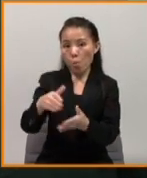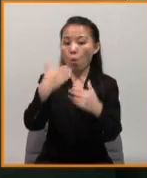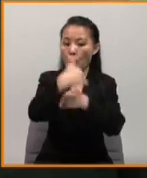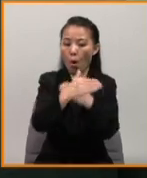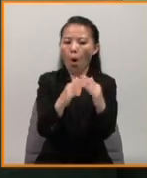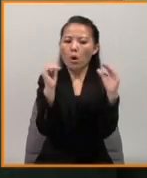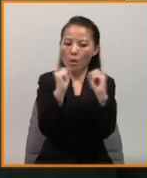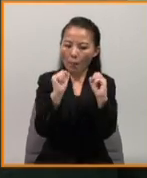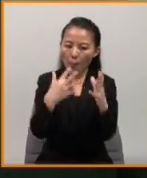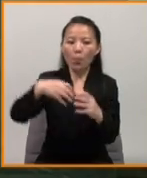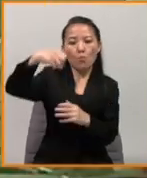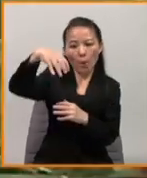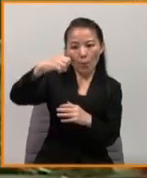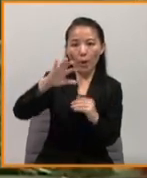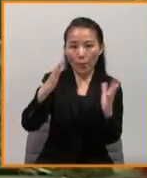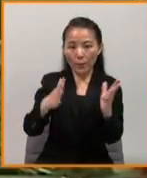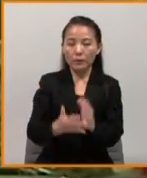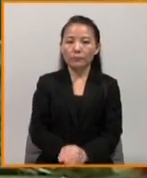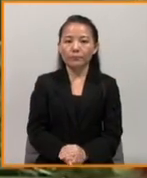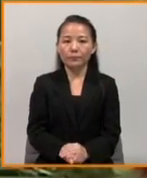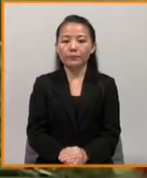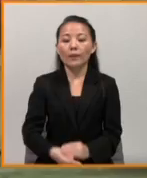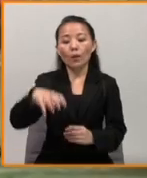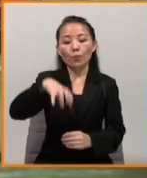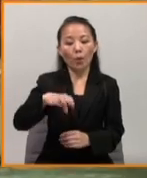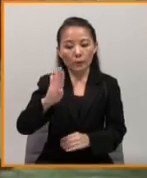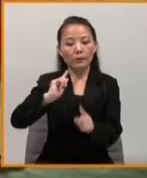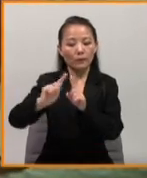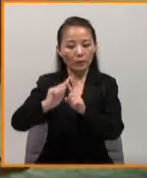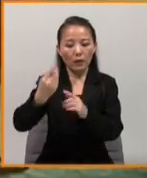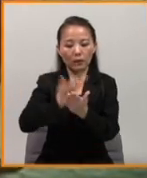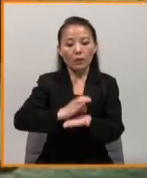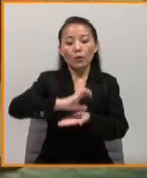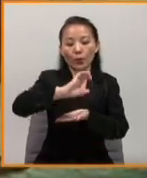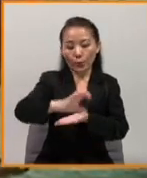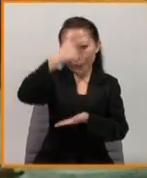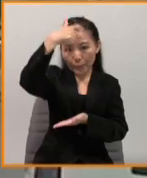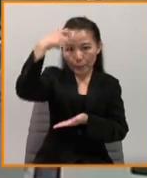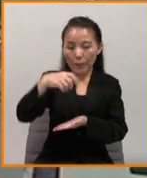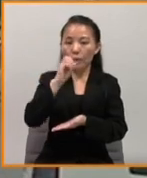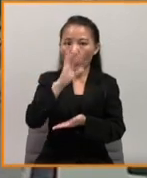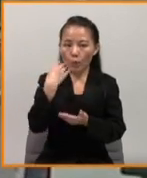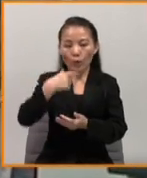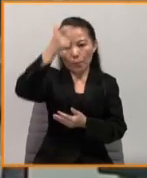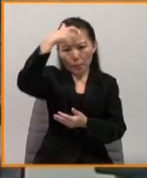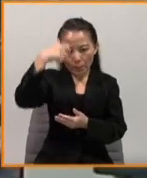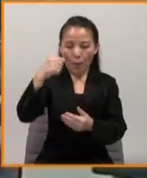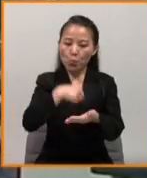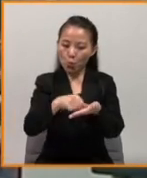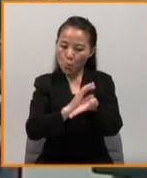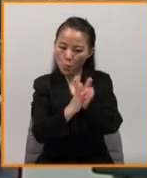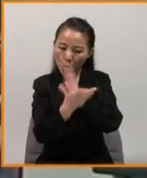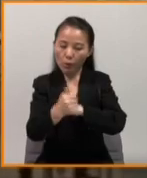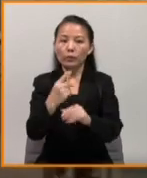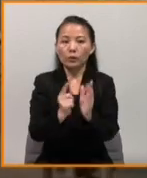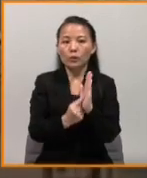เย็นไฟฟ้าไปไม่ถึง ผู้ประกอบการไทยที่ลงทุนในเมียนมาระบุว่าเมียนมามีการเปลี่ยนแปลงในหลายด้านเช่น